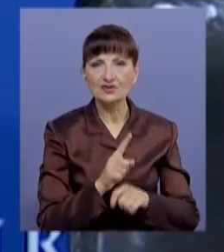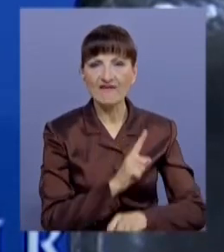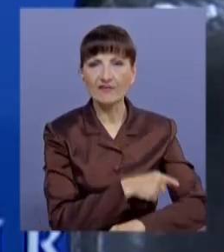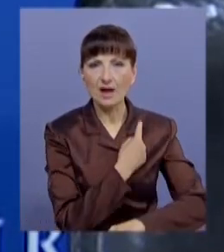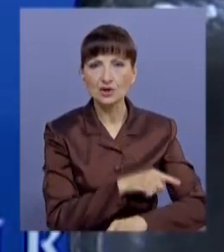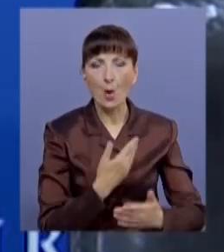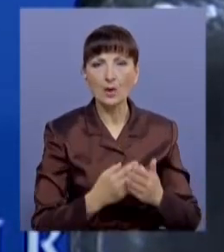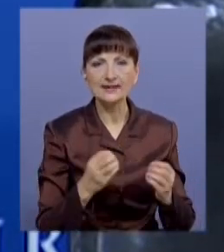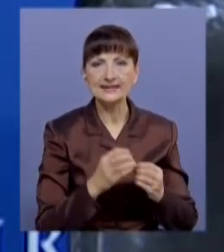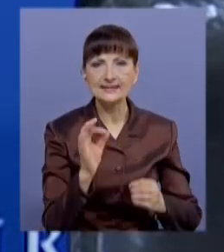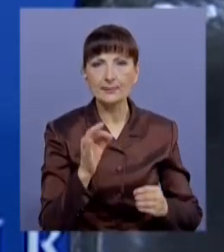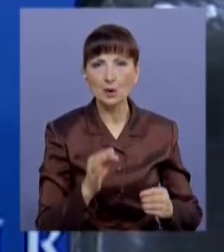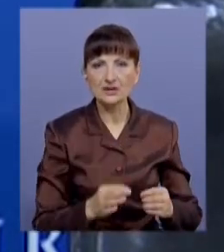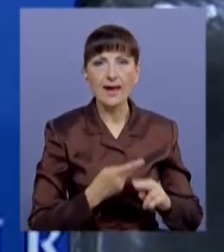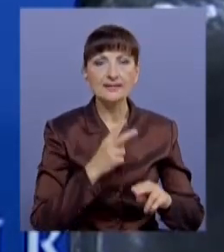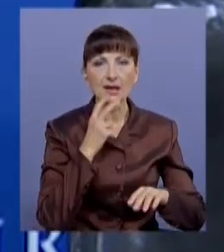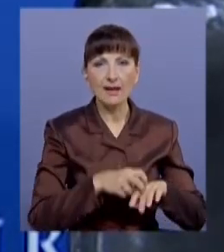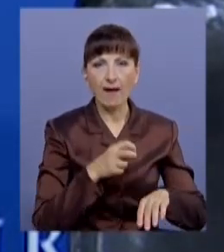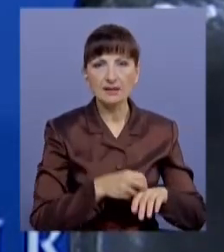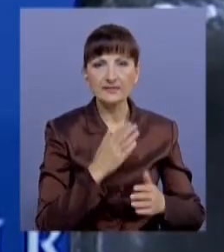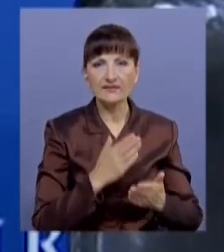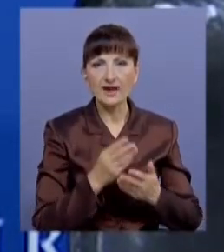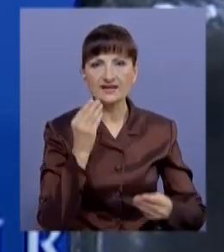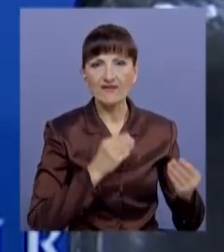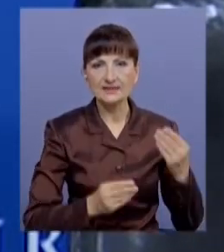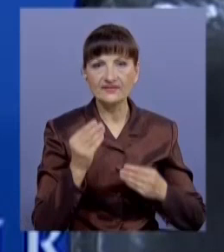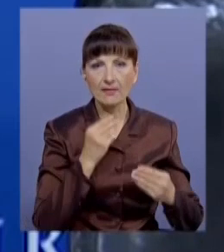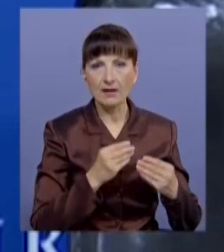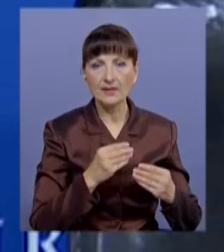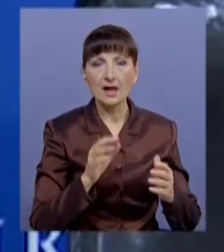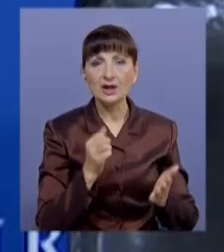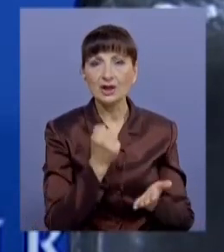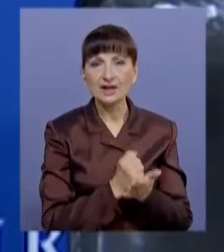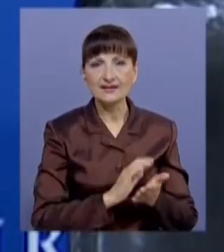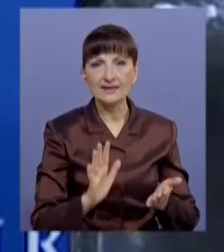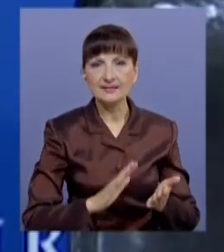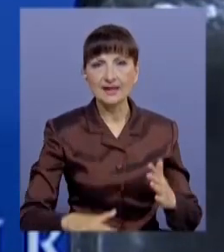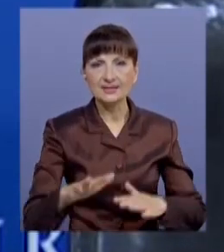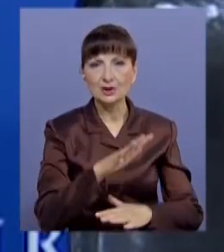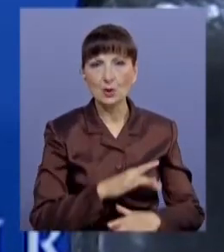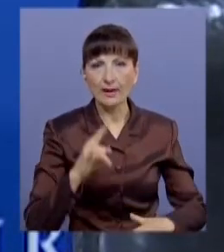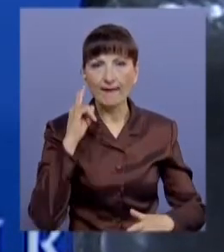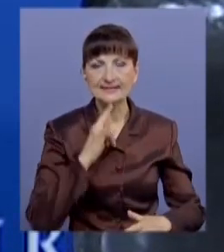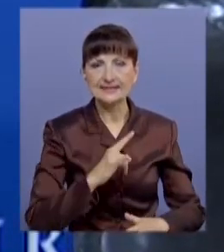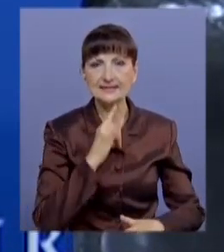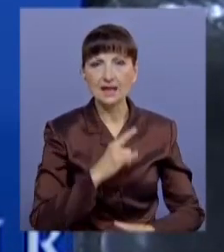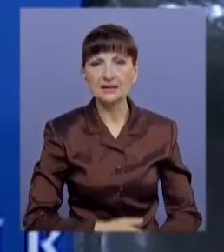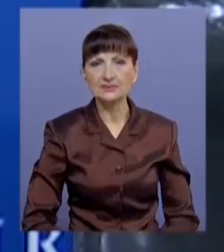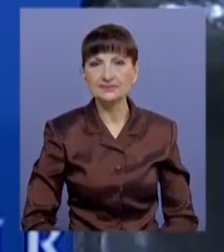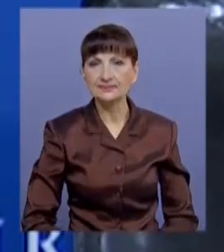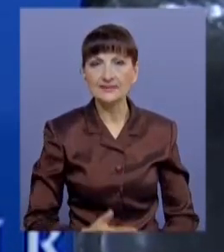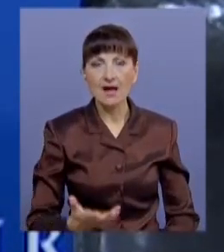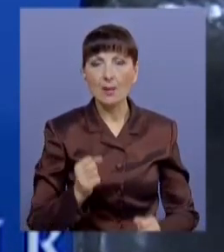около десяти процентов этих препаратов является фальсификата мини зарегистрированным на территории республики казахстан